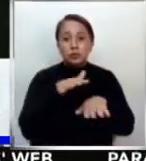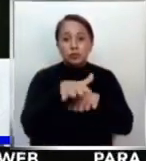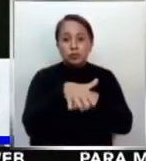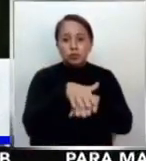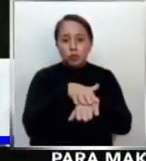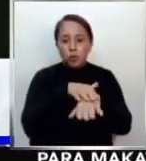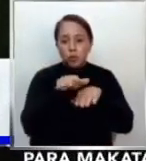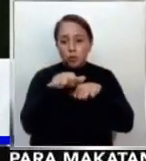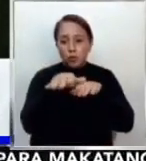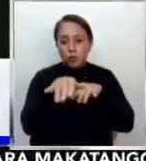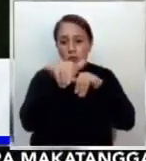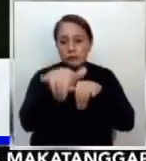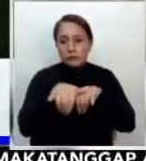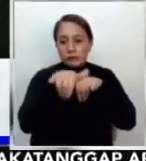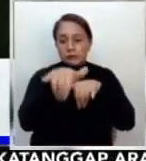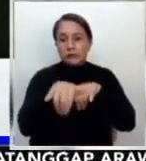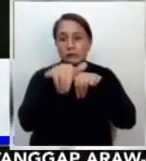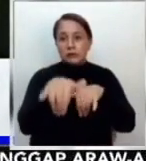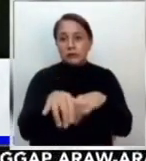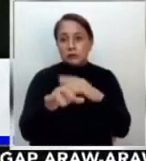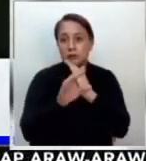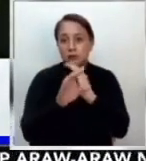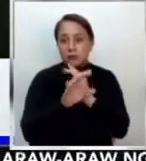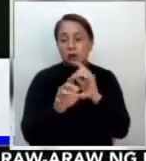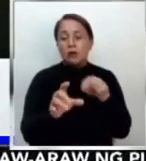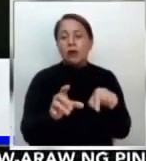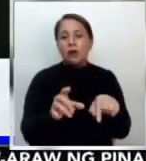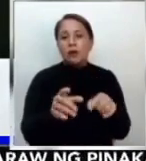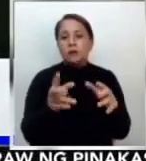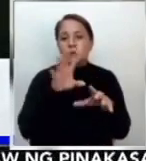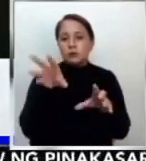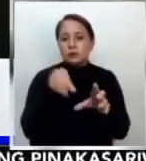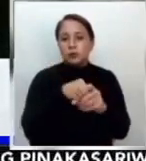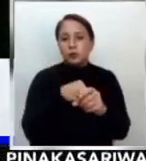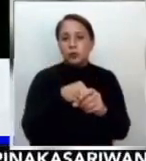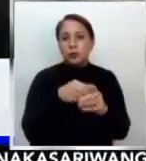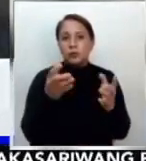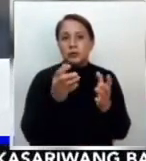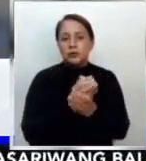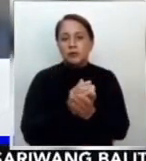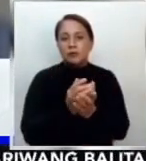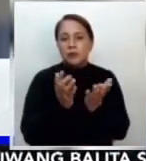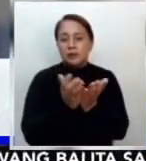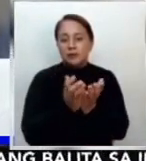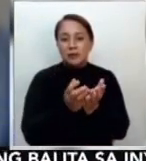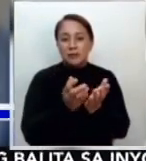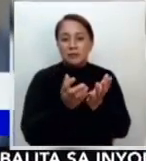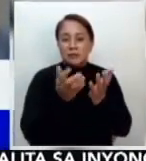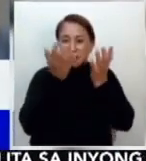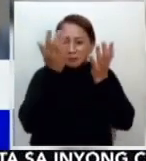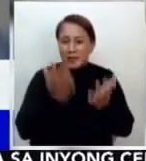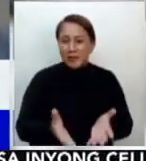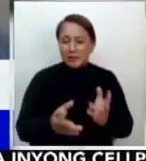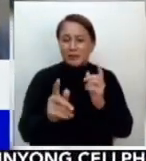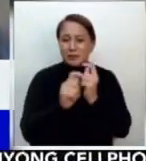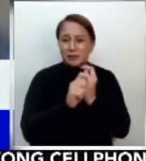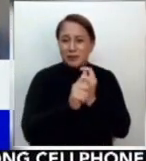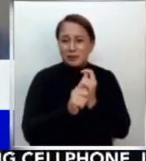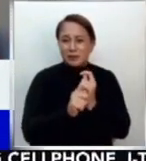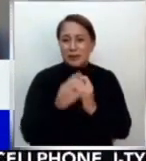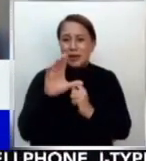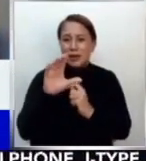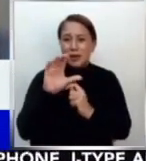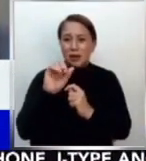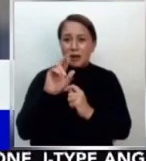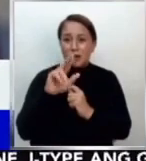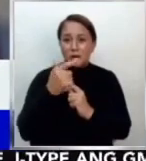pumirmis sa tulay ang mga sasakyan, kabilang na ang ilang cargo vehicles. There were a lot of cargo vehicles on the bridge